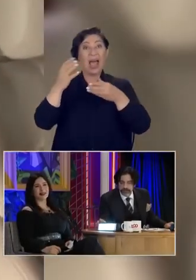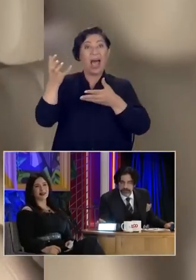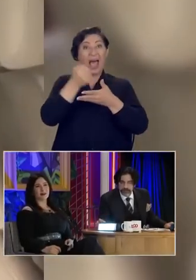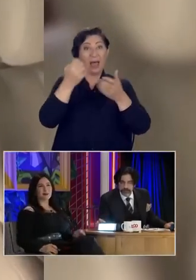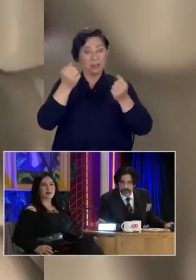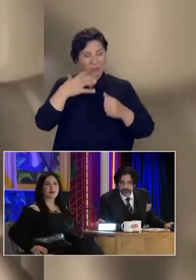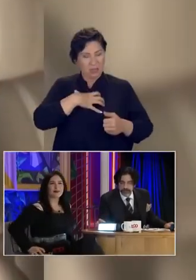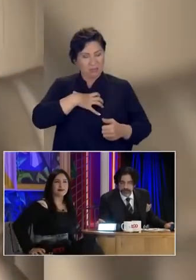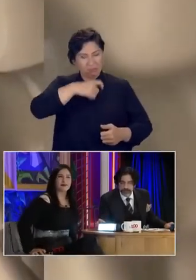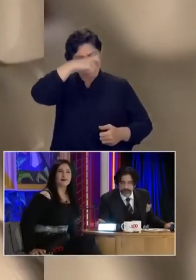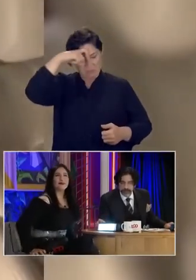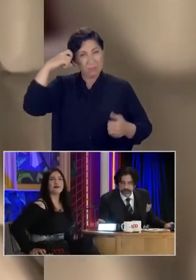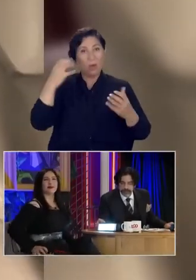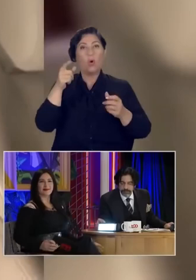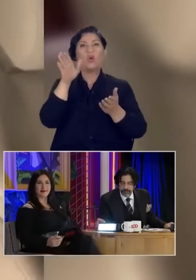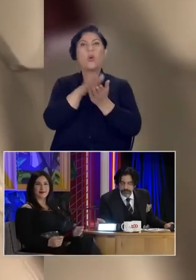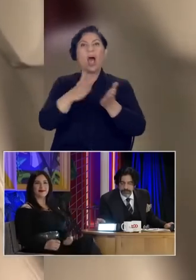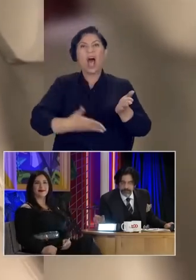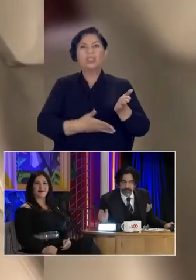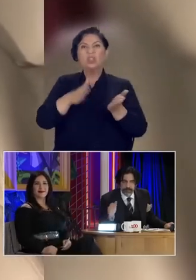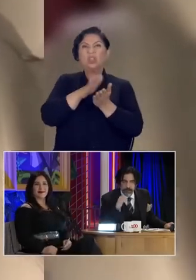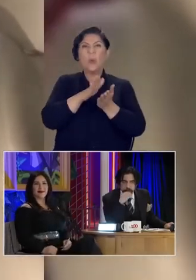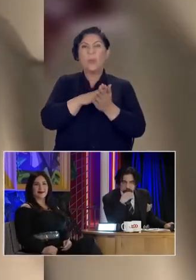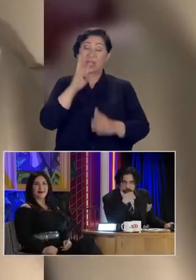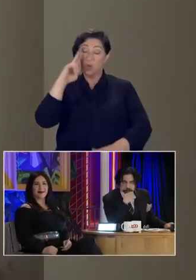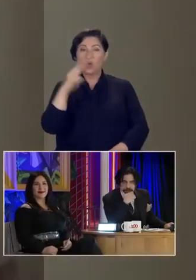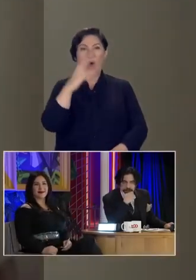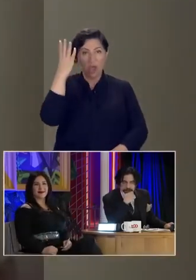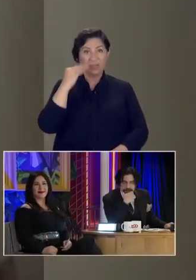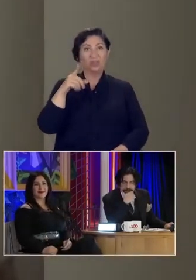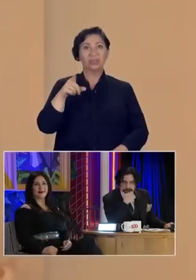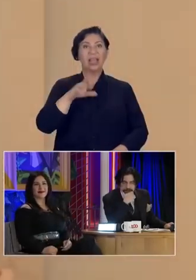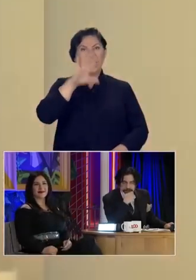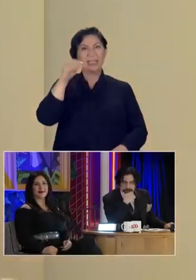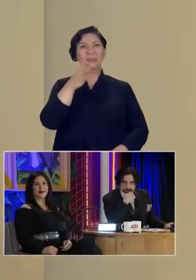bunu. O köpek aç köpek meyakıbe de öğrenecek bunu. Herkes bilsin.